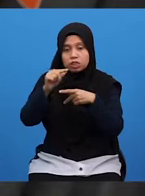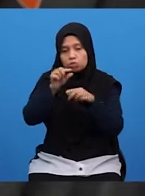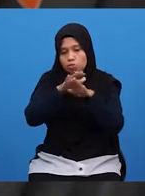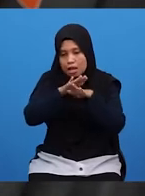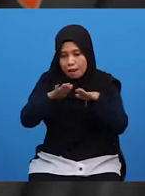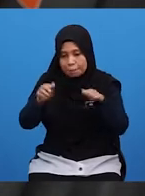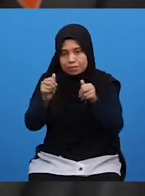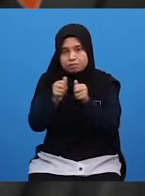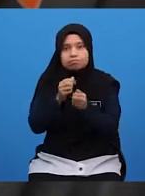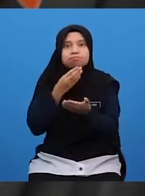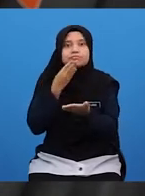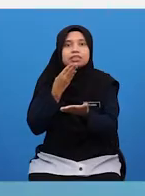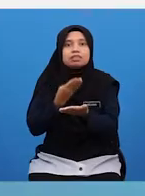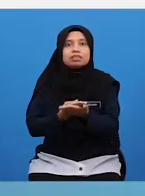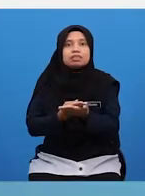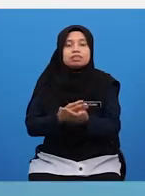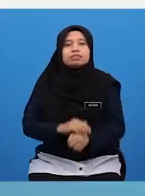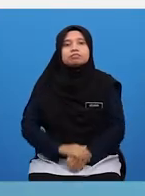satu lapis dengan baik.